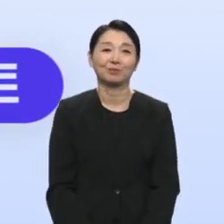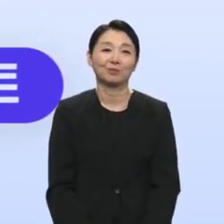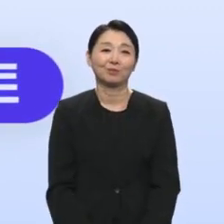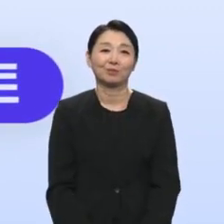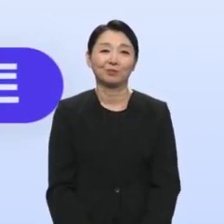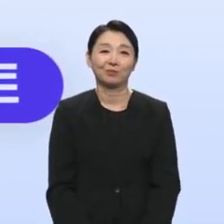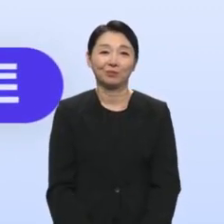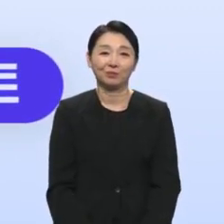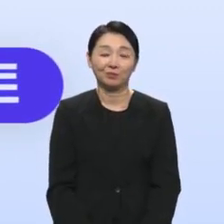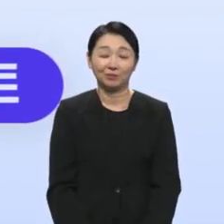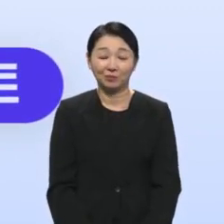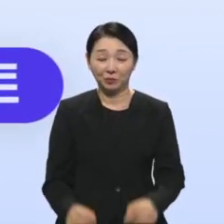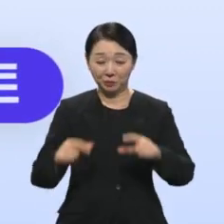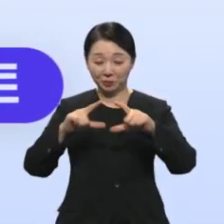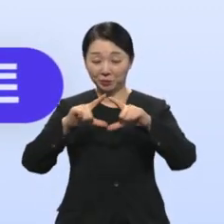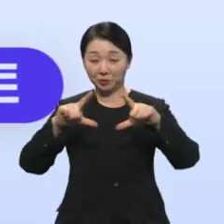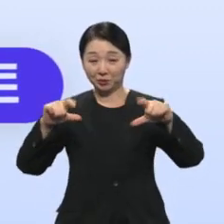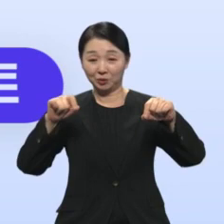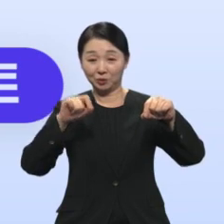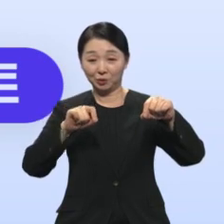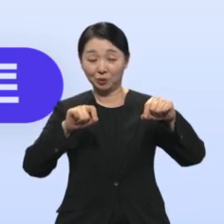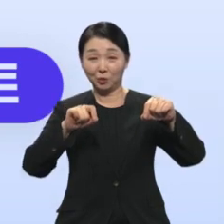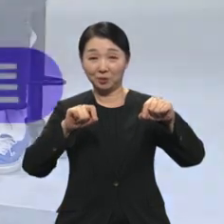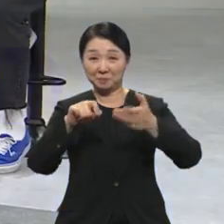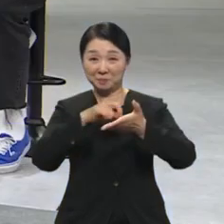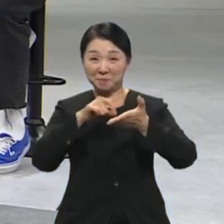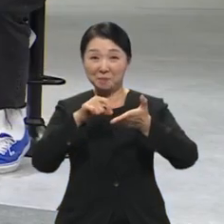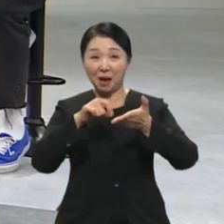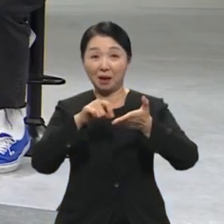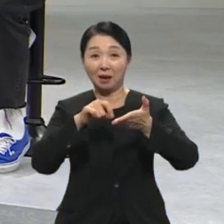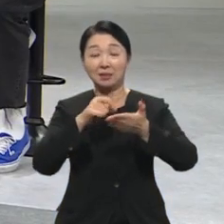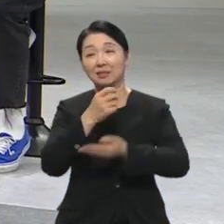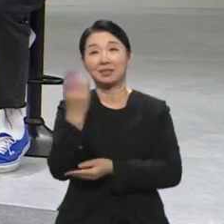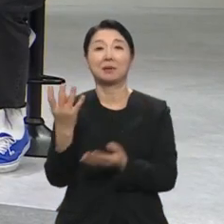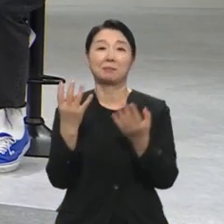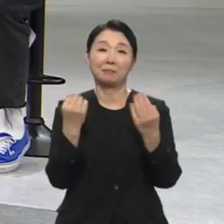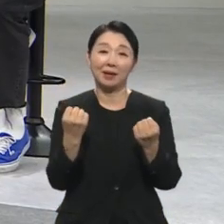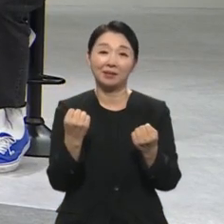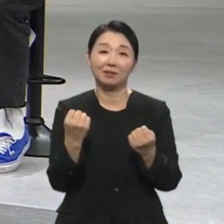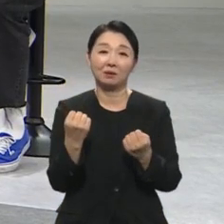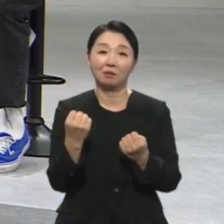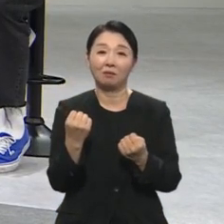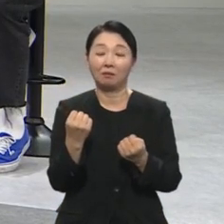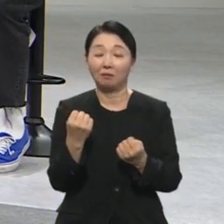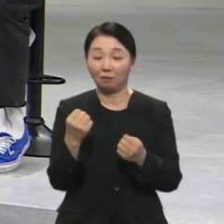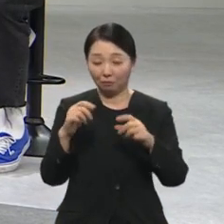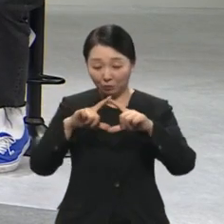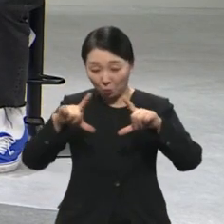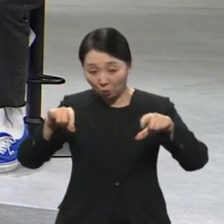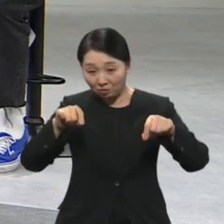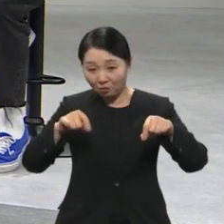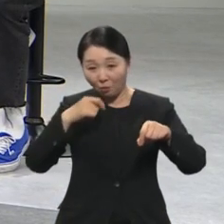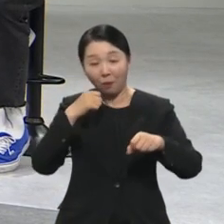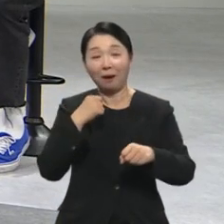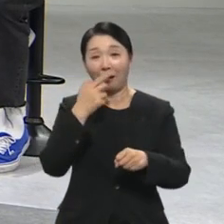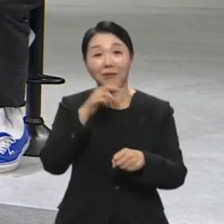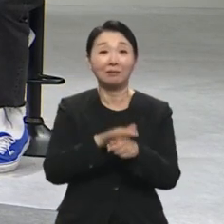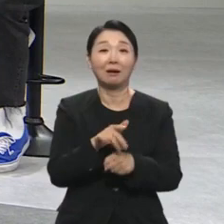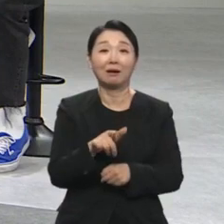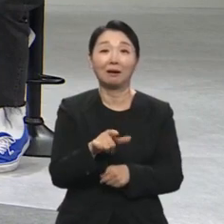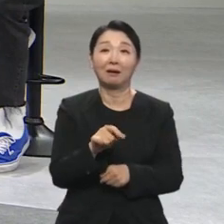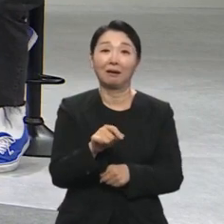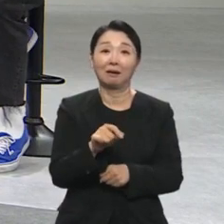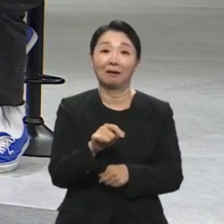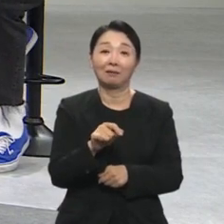오늘 쪽지요 키워드 때문에 기사들이 굉장히 많이 나왔습니다 보셨죠 예 황당한 쪽지 때문에 지금 온라인이